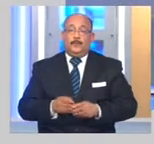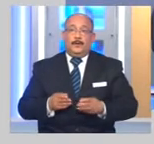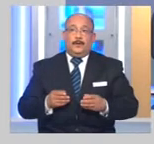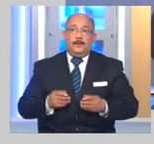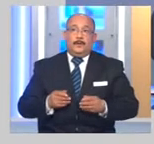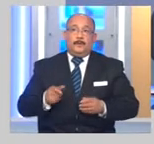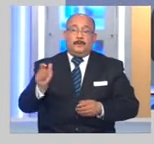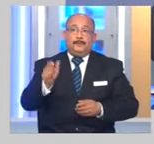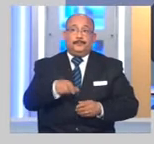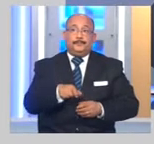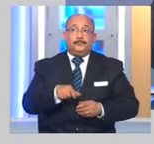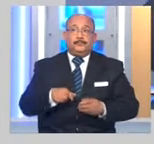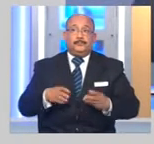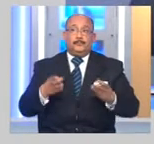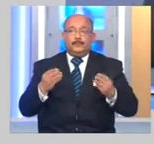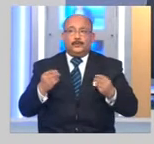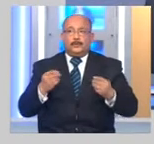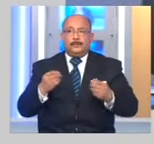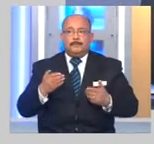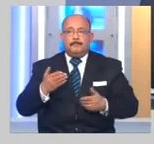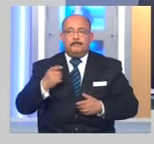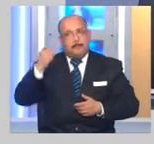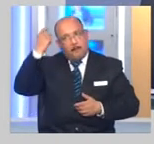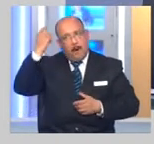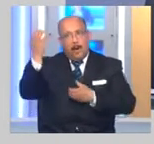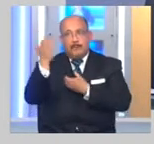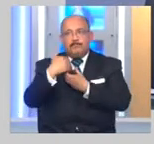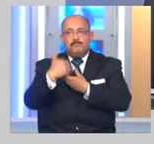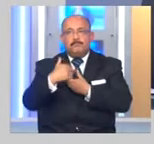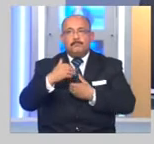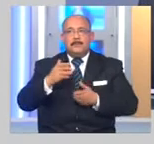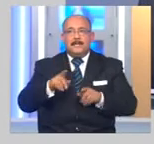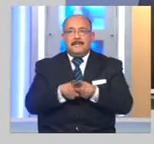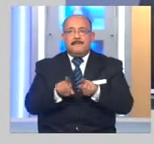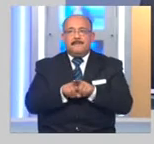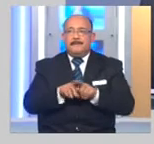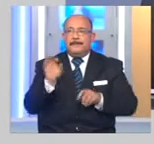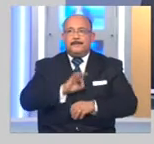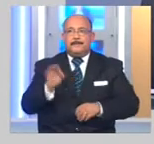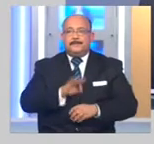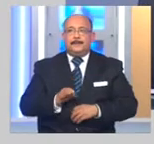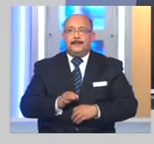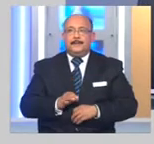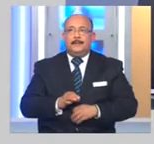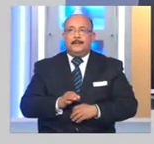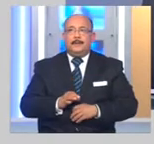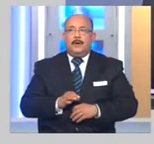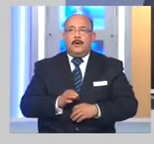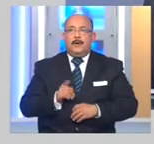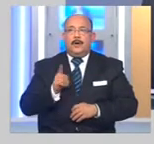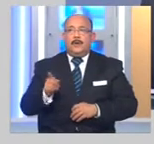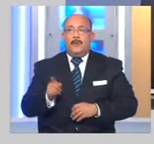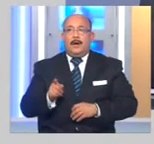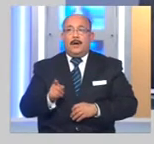جيل بالفعل يعاني بطالة. والسيد الرئيس قال في عديد المناسبات أن الشغل هو أولويتي، وأنه يتفهم هذه